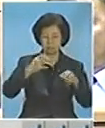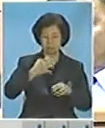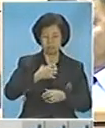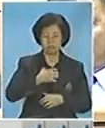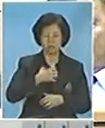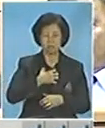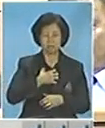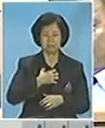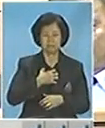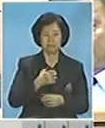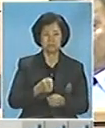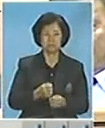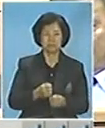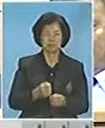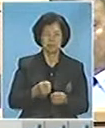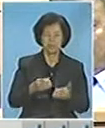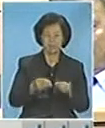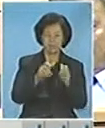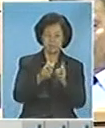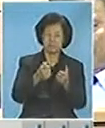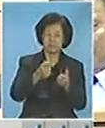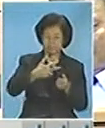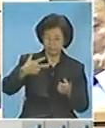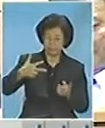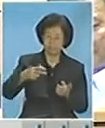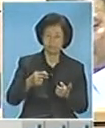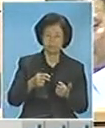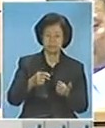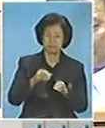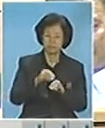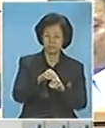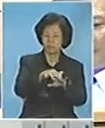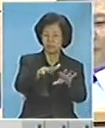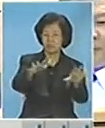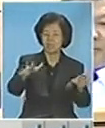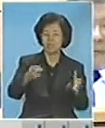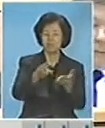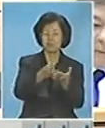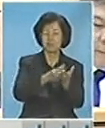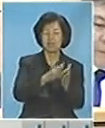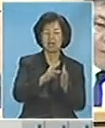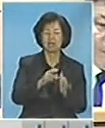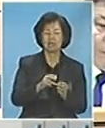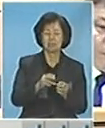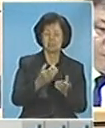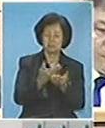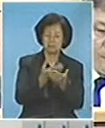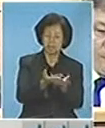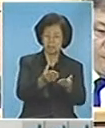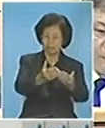ะให้ราชบัณฑิตนั้นเผยแพร่งานวิชาการและรายได้ที่